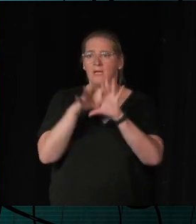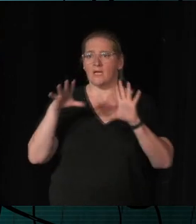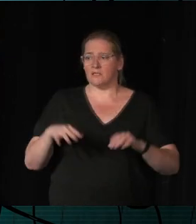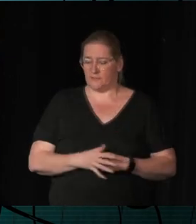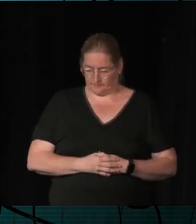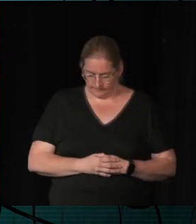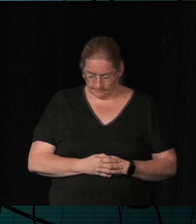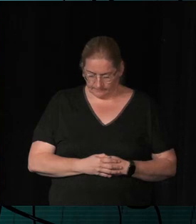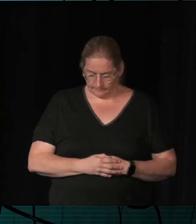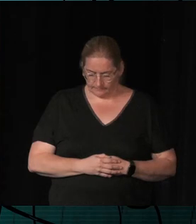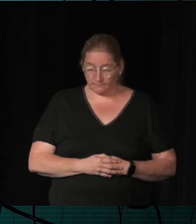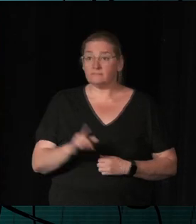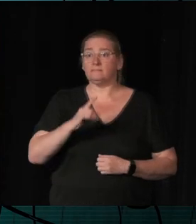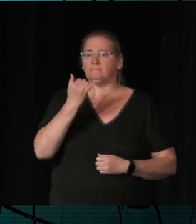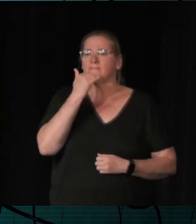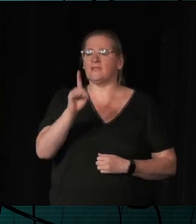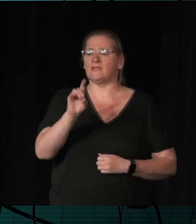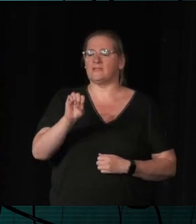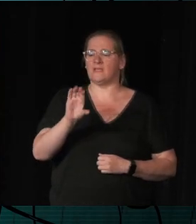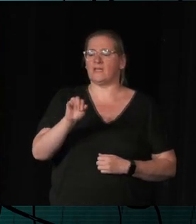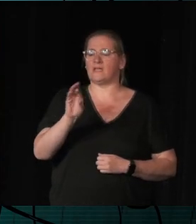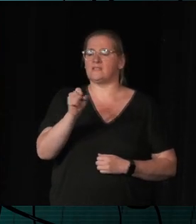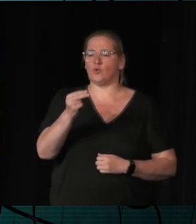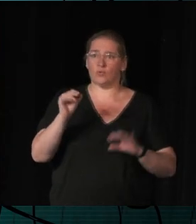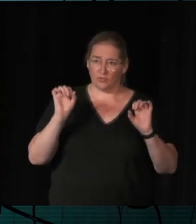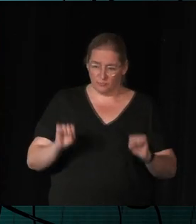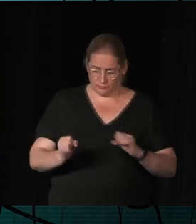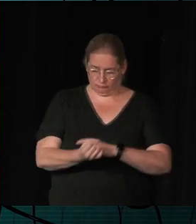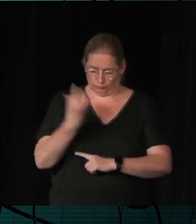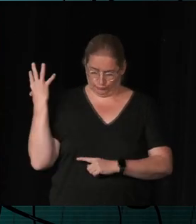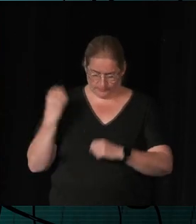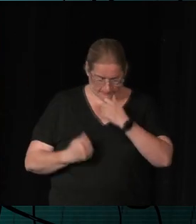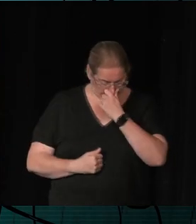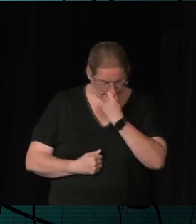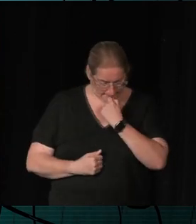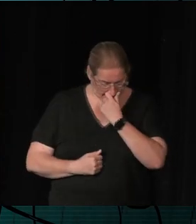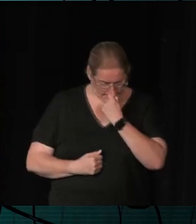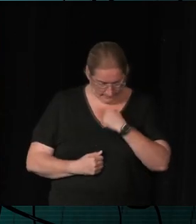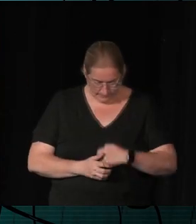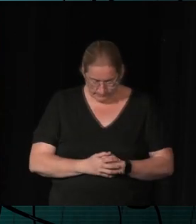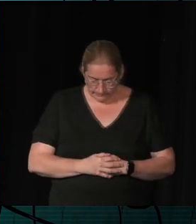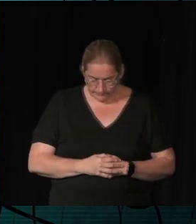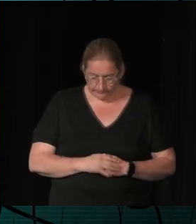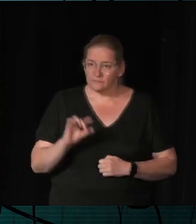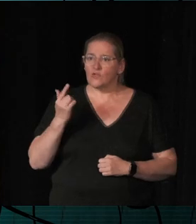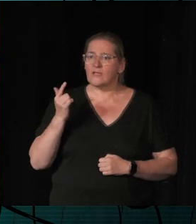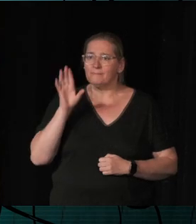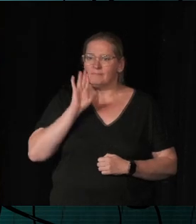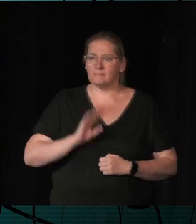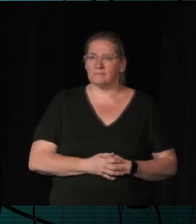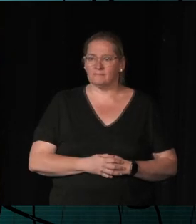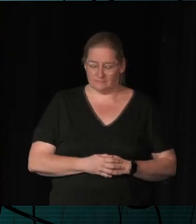Non, c'est décarnation, pardon. Ouais. On peut le mettre pour voir à quoi le jeu ressemble, évidemment, mais plutôt le deuxième, s'il vous